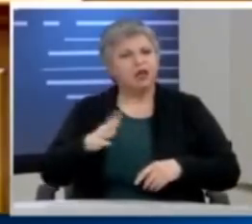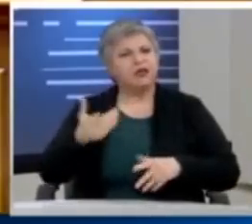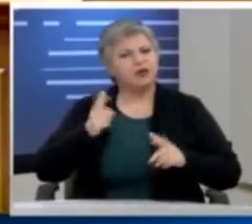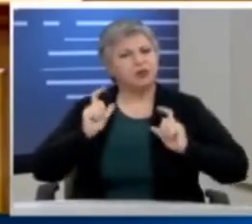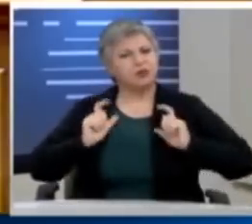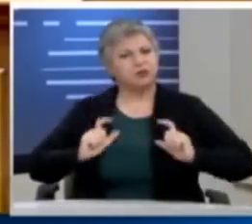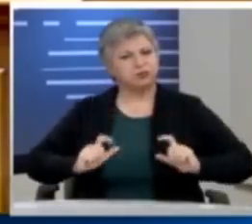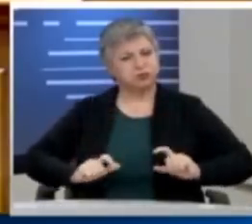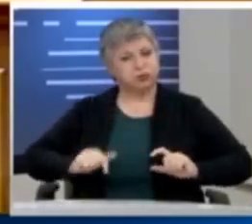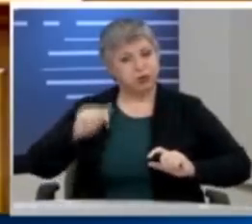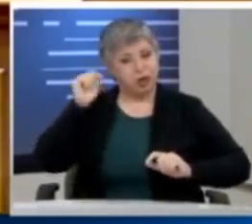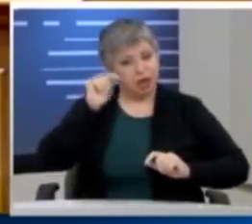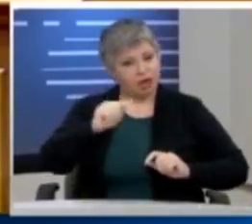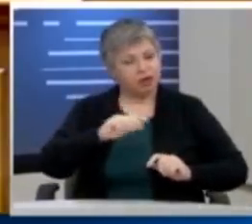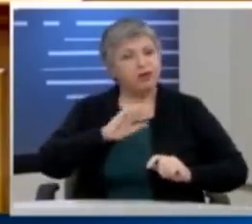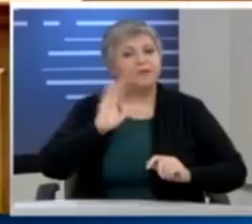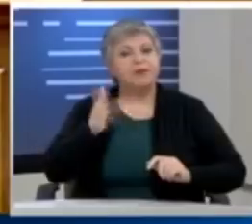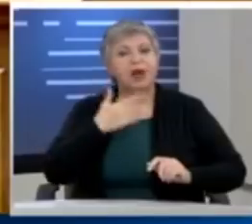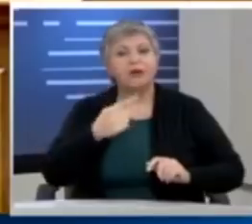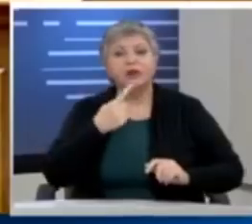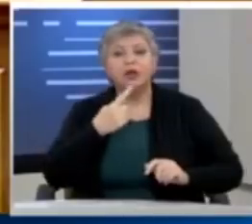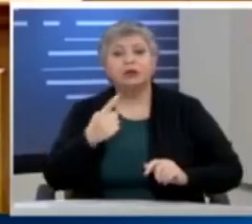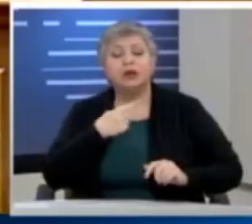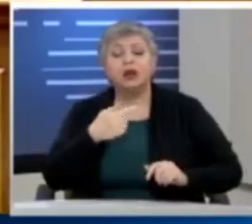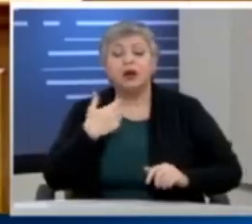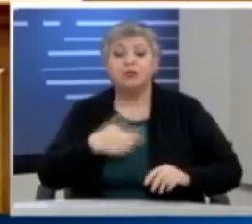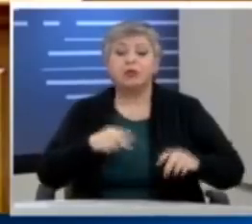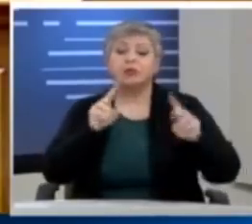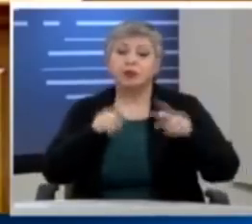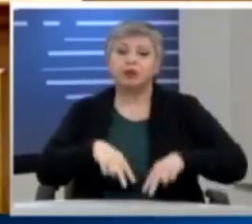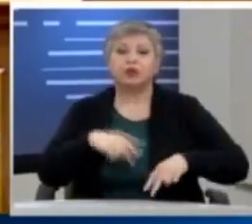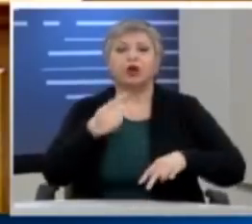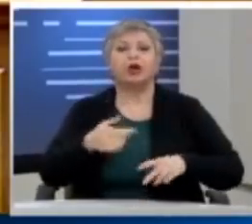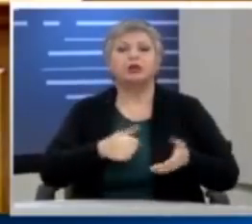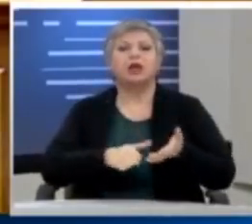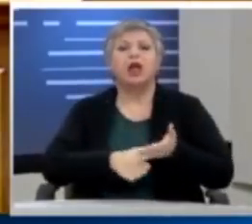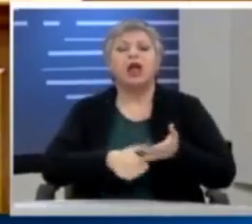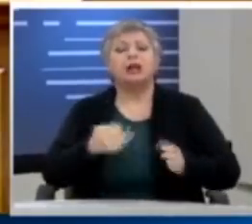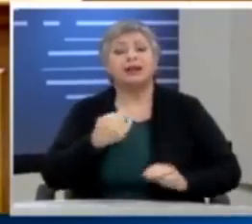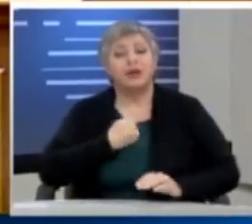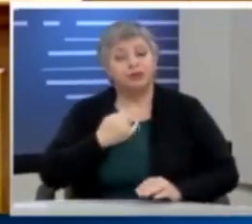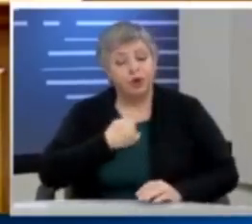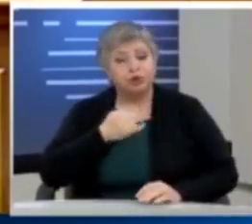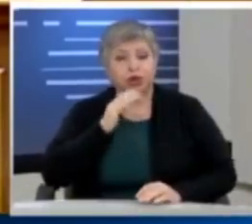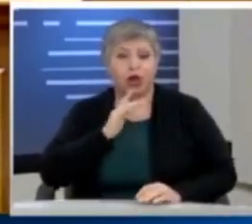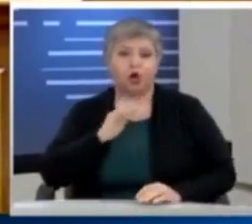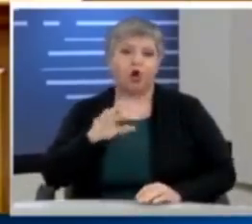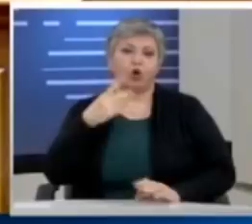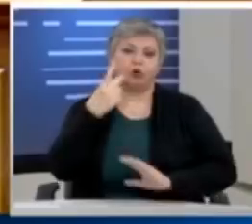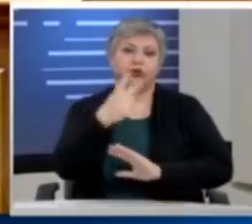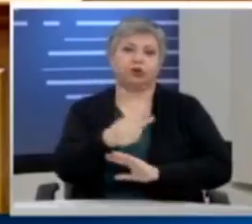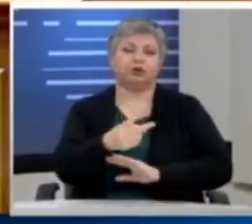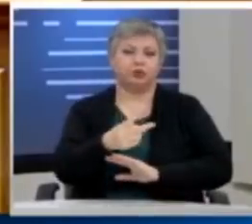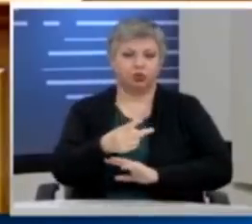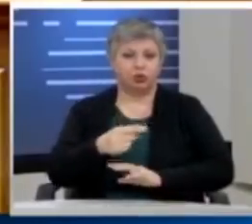της ΦΥΡΟΜ θέτει με κάθε ευκαιρία ζήτημα αναγνώρισης μακεδονικής ταυτότητας και γλώσσας. Το ΚΚΕ, σε